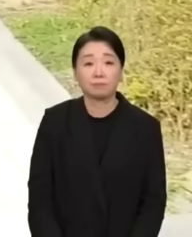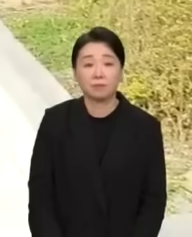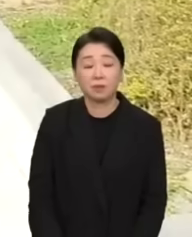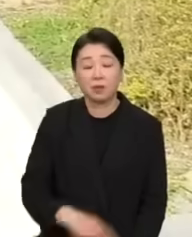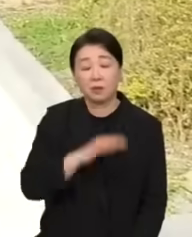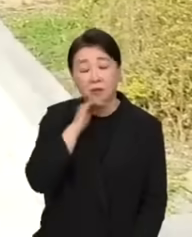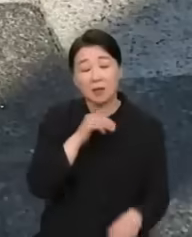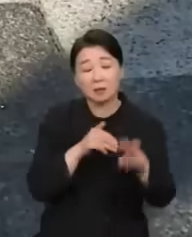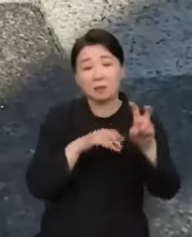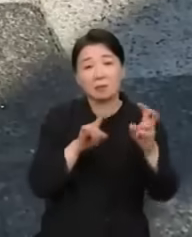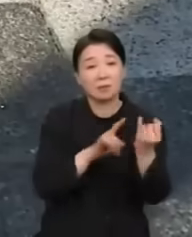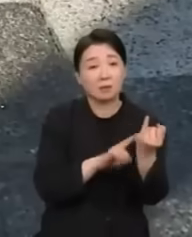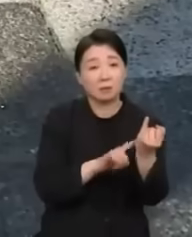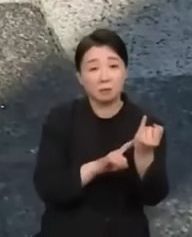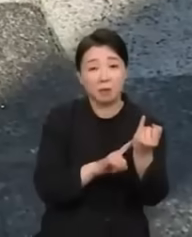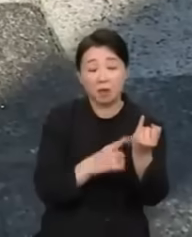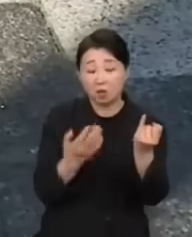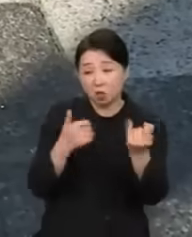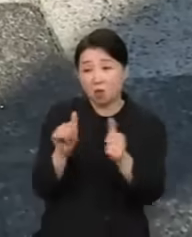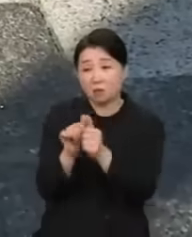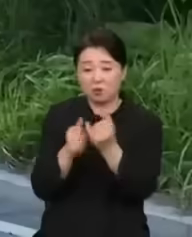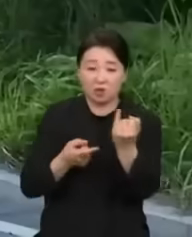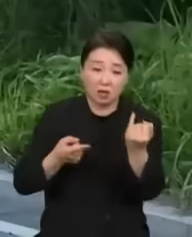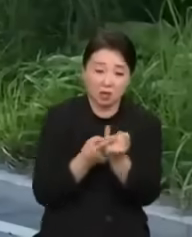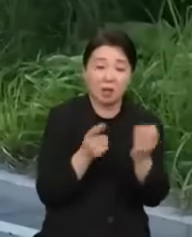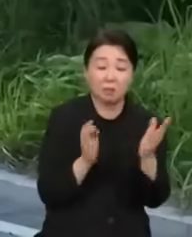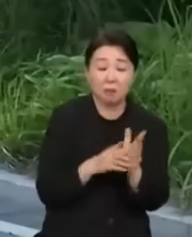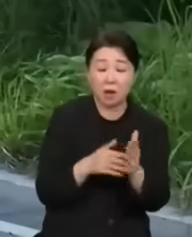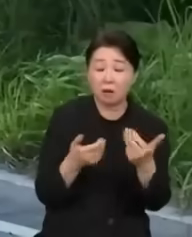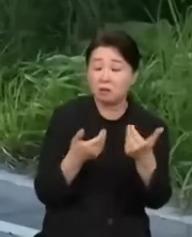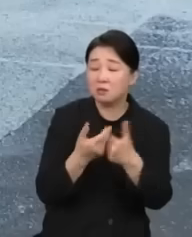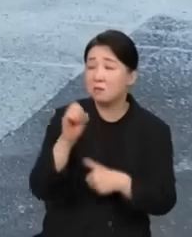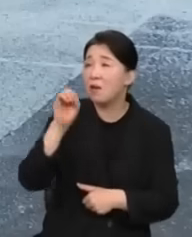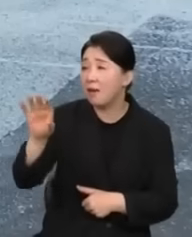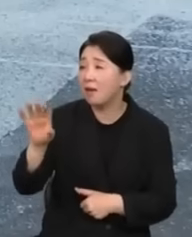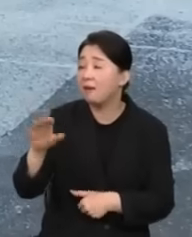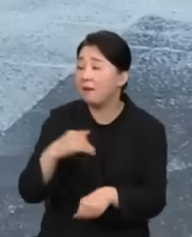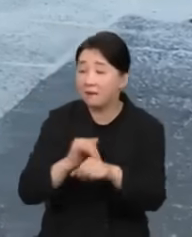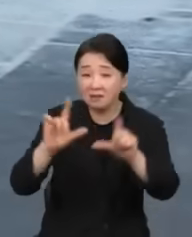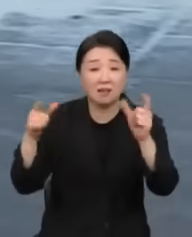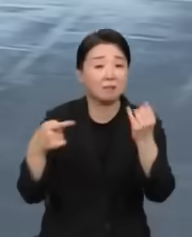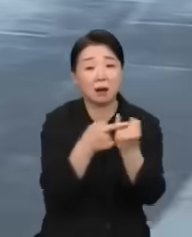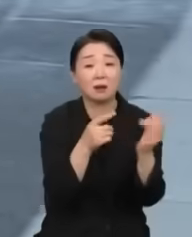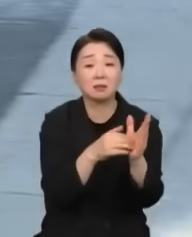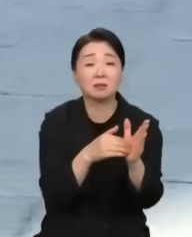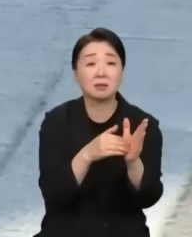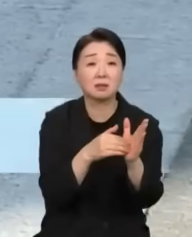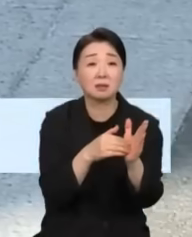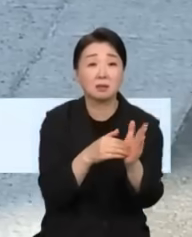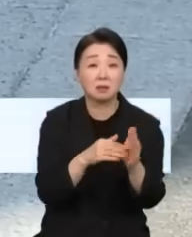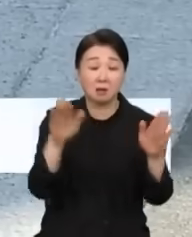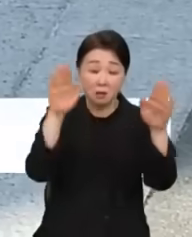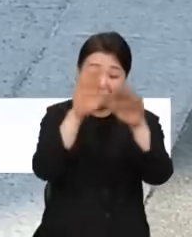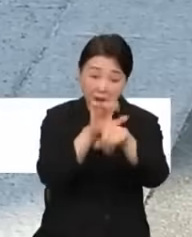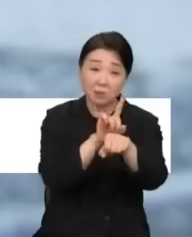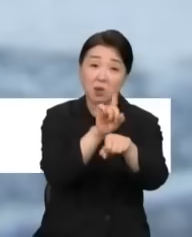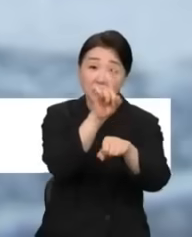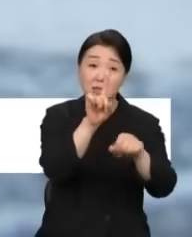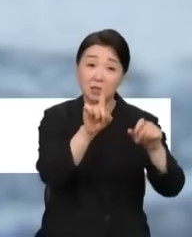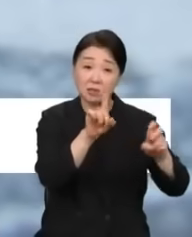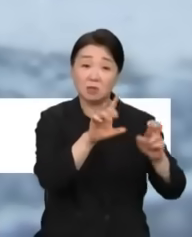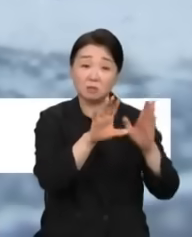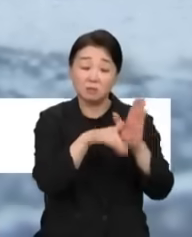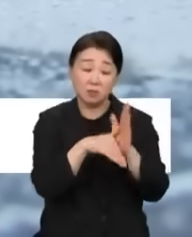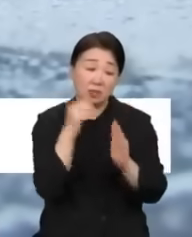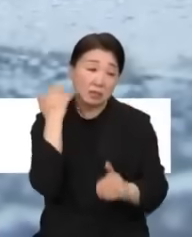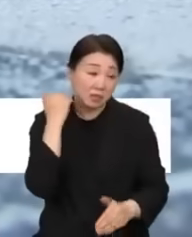20살 여대생이 전 남자친구에게 살해당한 건 이별을 통보한 당일이었습니다. 밤 11시 20분 CCTV